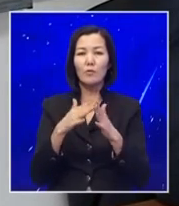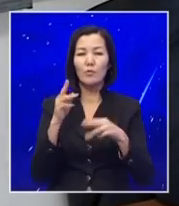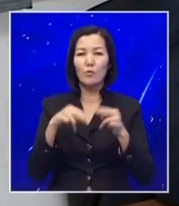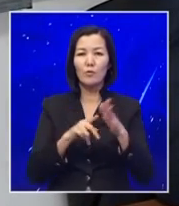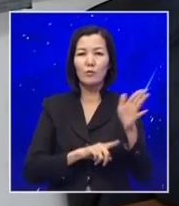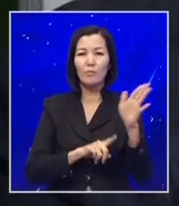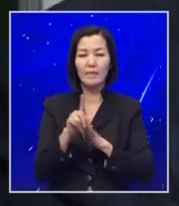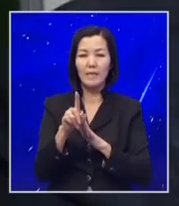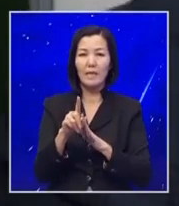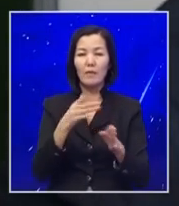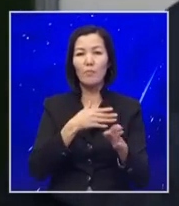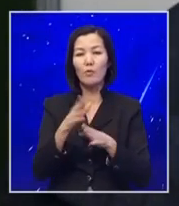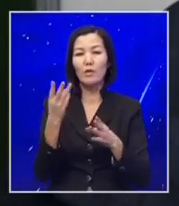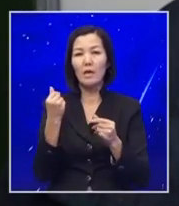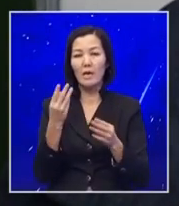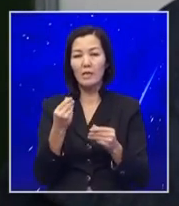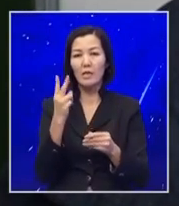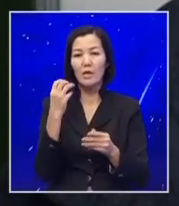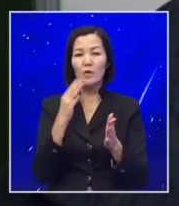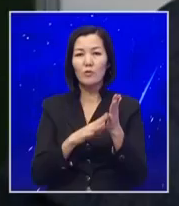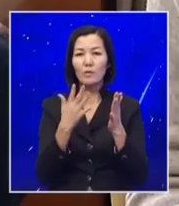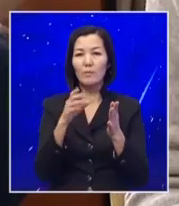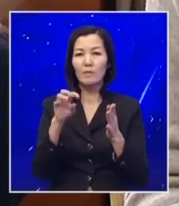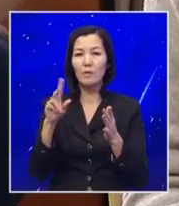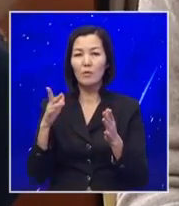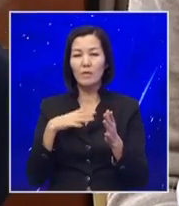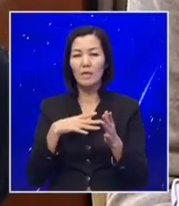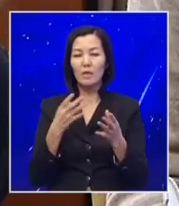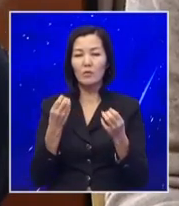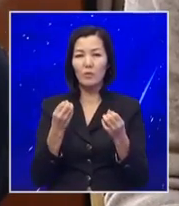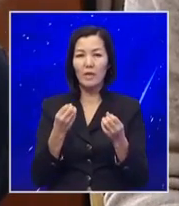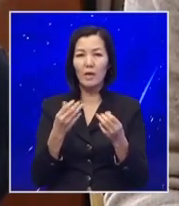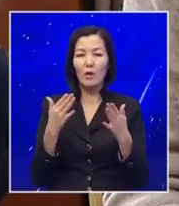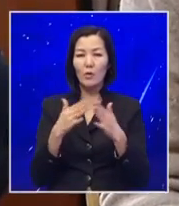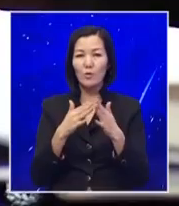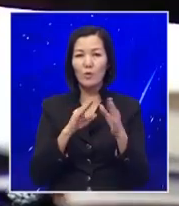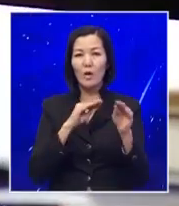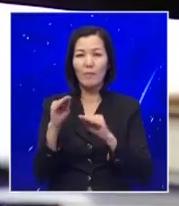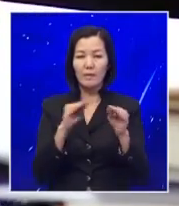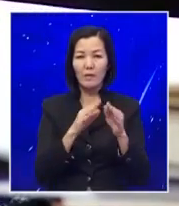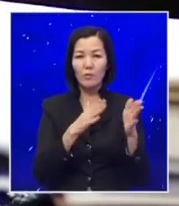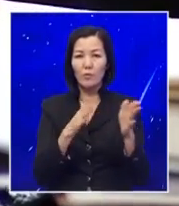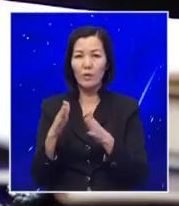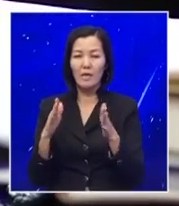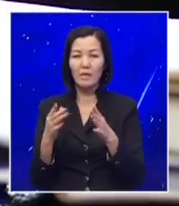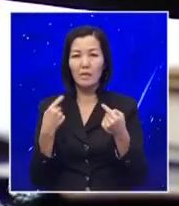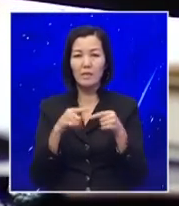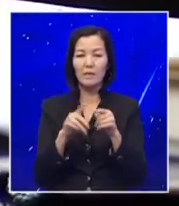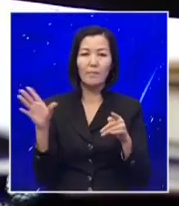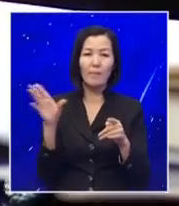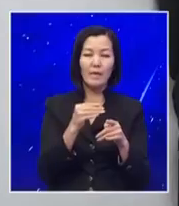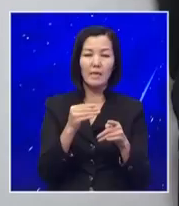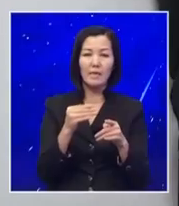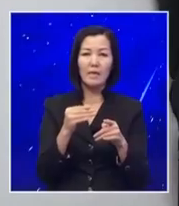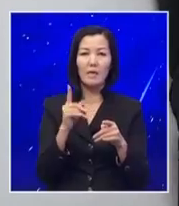жұмысы басталады. Оған бөлінген қаражат 295 миллион теңге. Сондай-ақ осы үйлердің абаттандыру және инженерлік коммуникациялық желілерінің